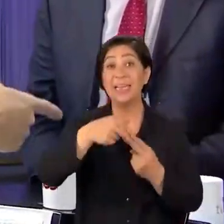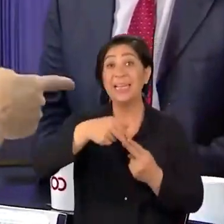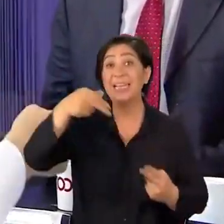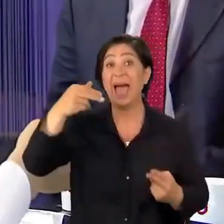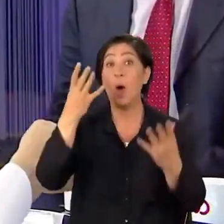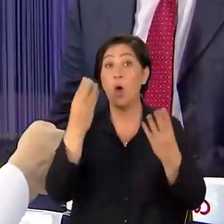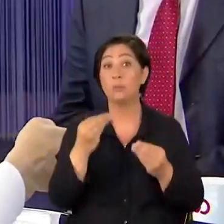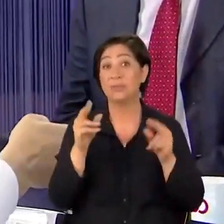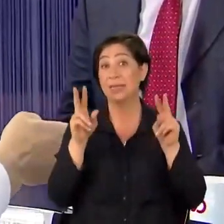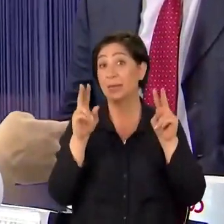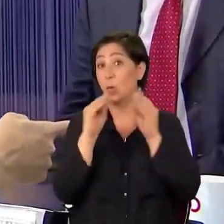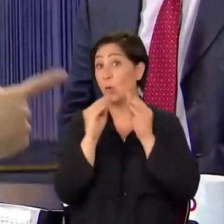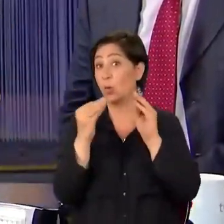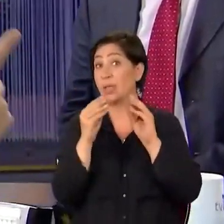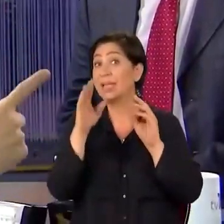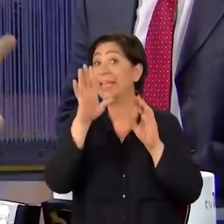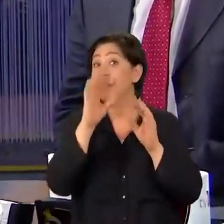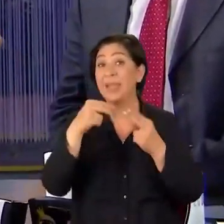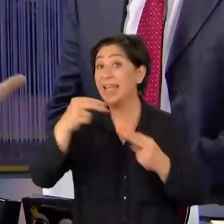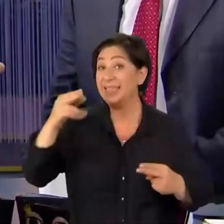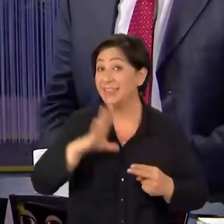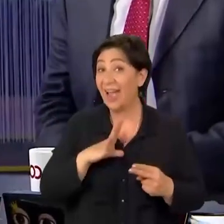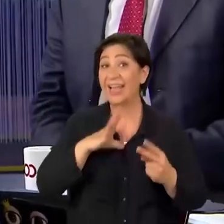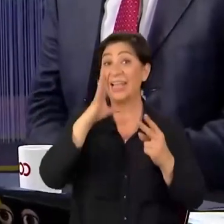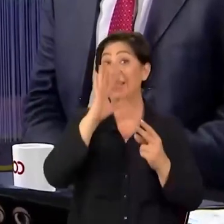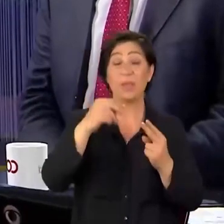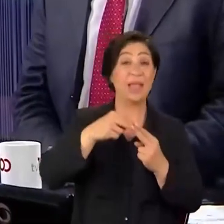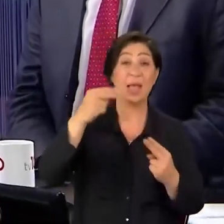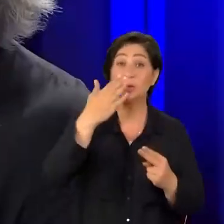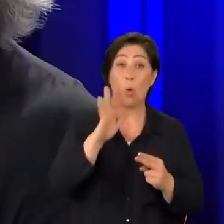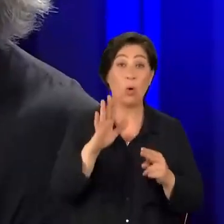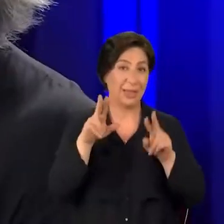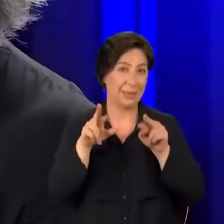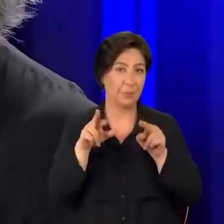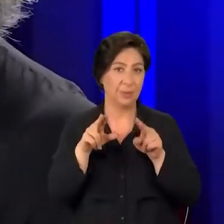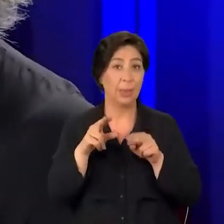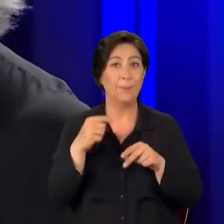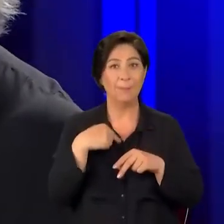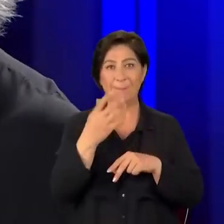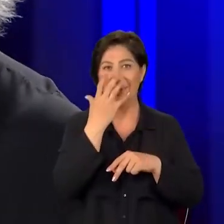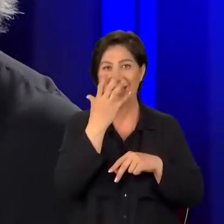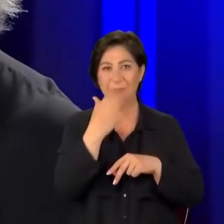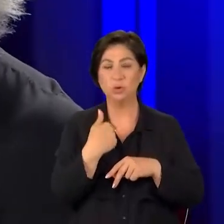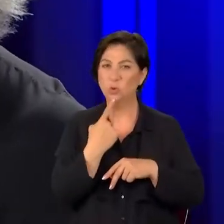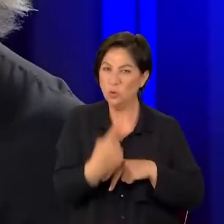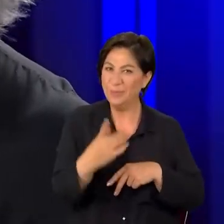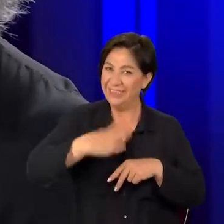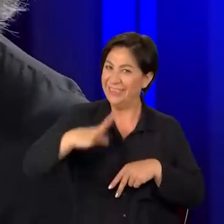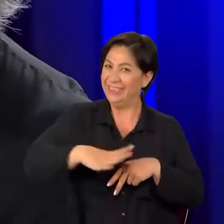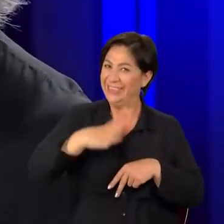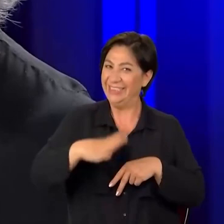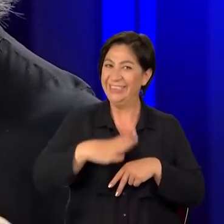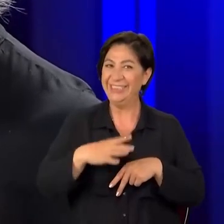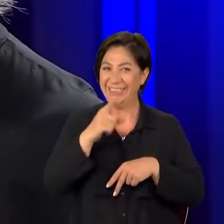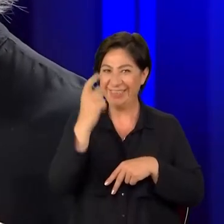çok hikayesi olma meselesi. Evet, söyleyecek... Kimin hikayesi var, kimin hikayesi yok meselesine geldik bugün artık. Aynen. Yani. Bir de ben beklerken bunu sana çok